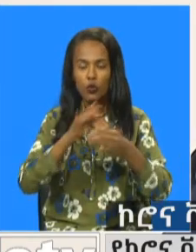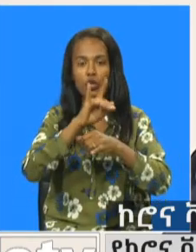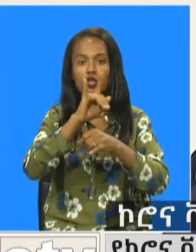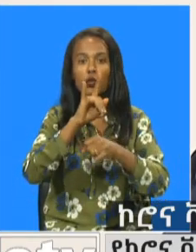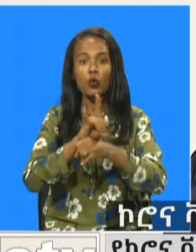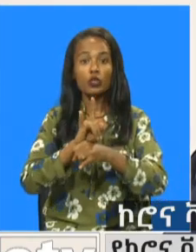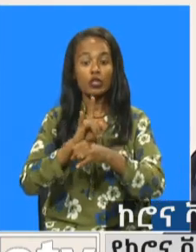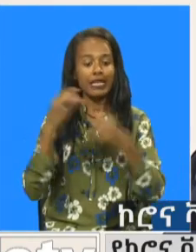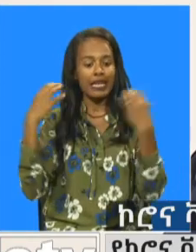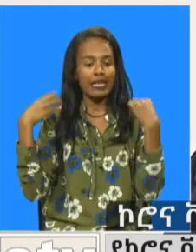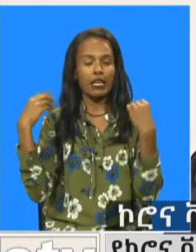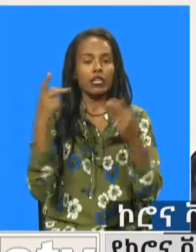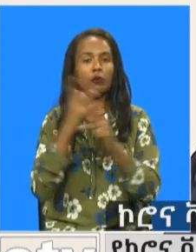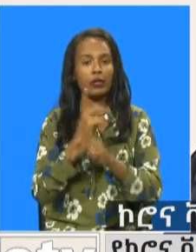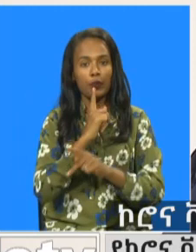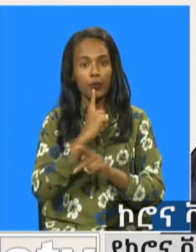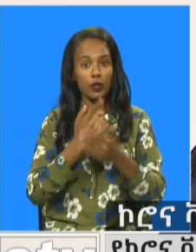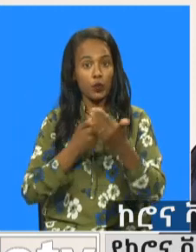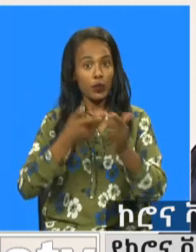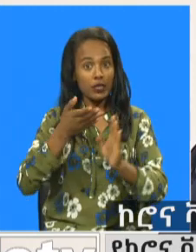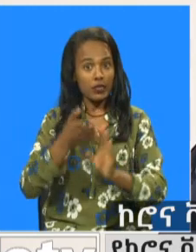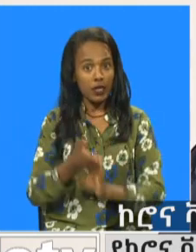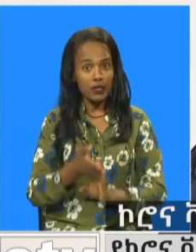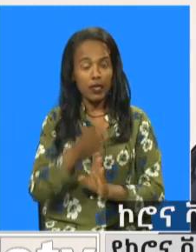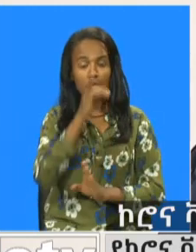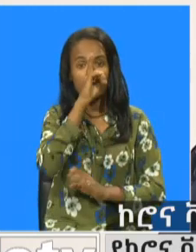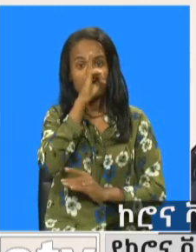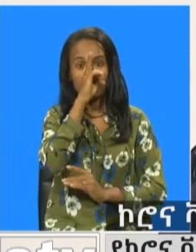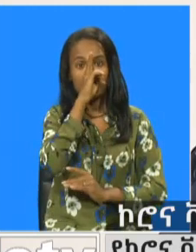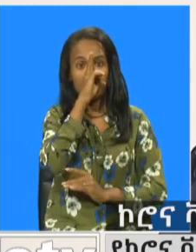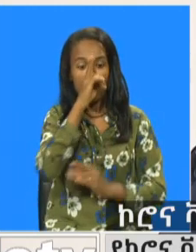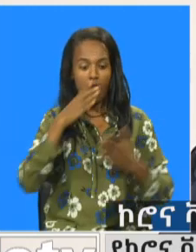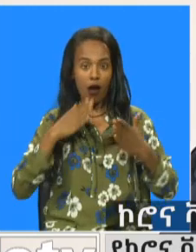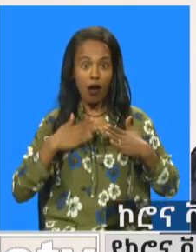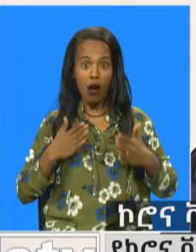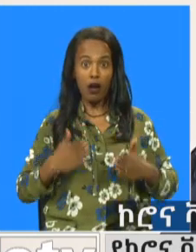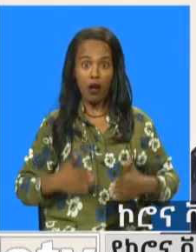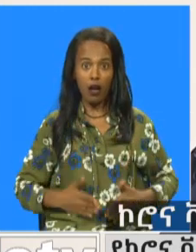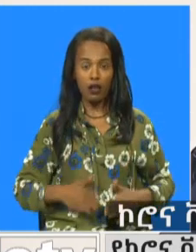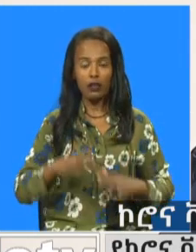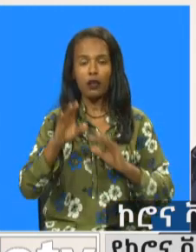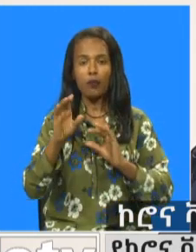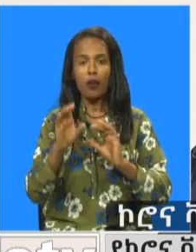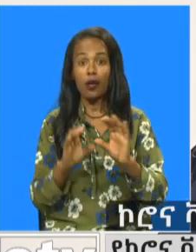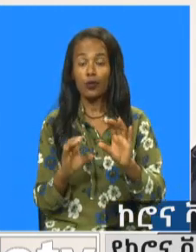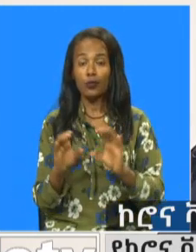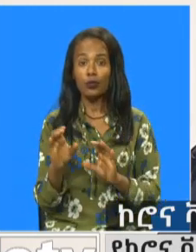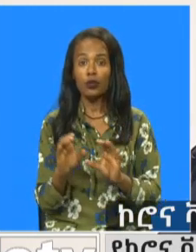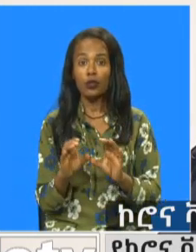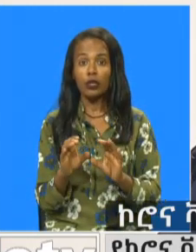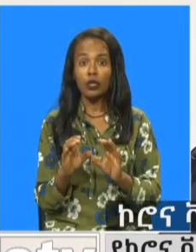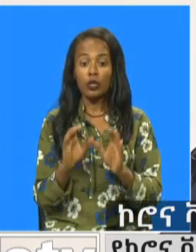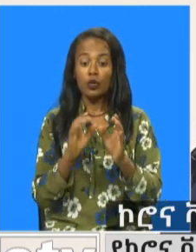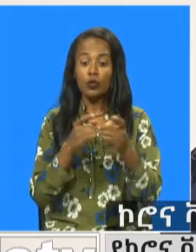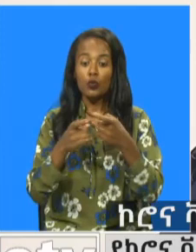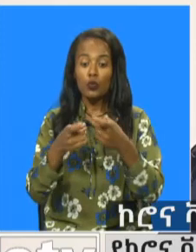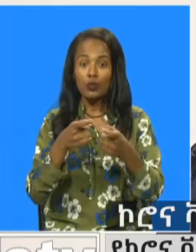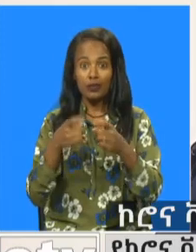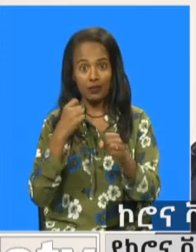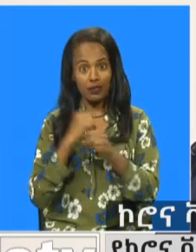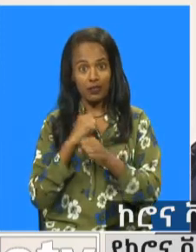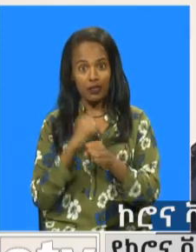የዜጎችን ደህንነት መጠበቅ ነው። ከዚህ አንፃር የጸጥታ አካላት ለሚያደርጉት የቁጥጥር